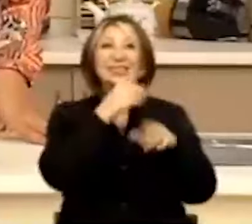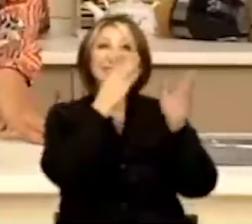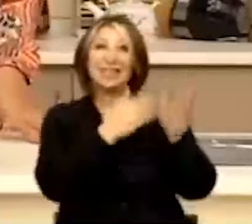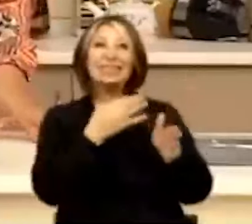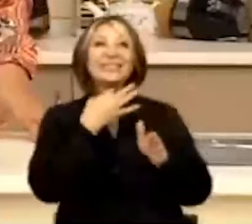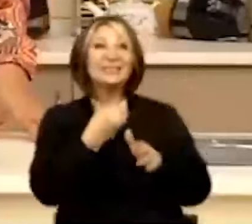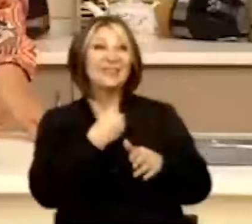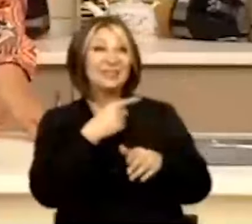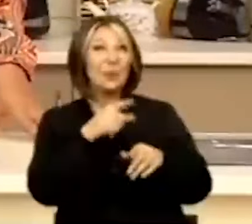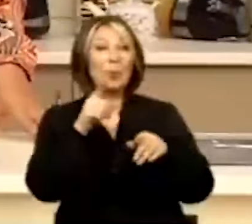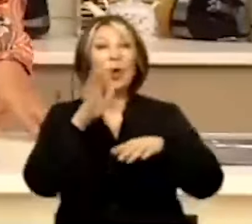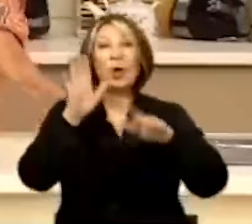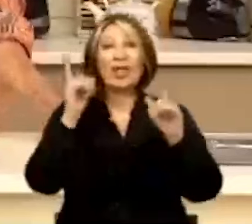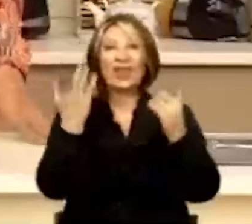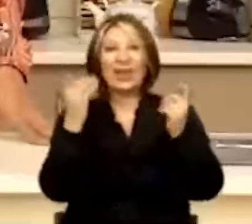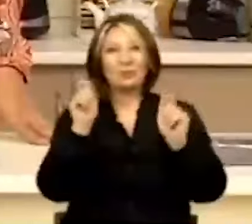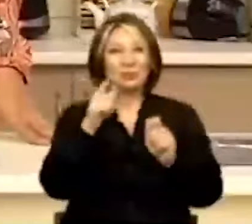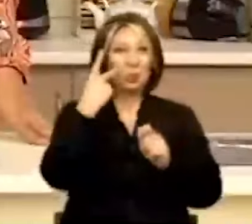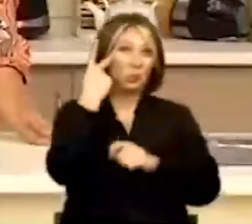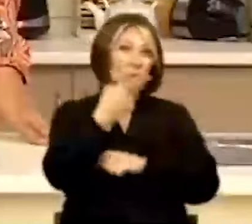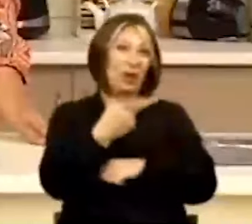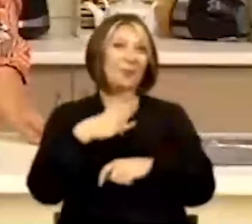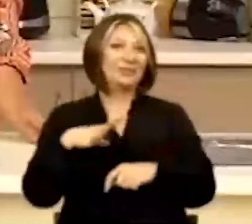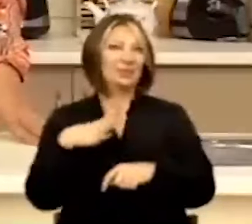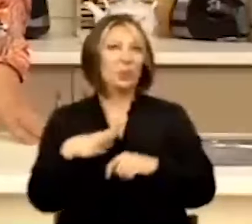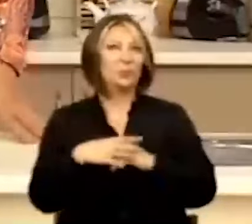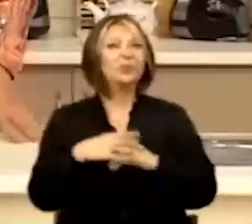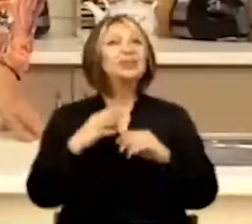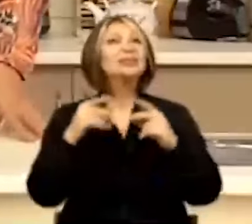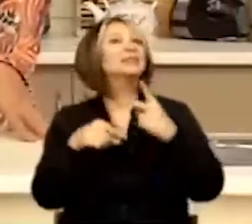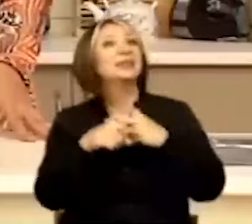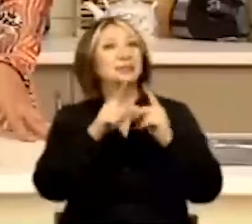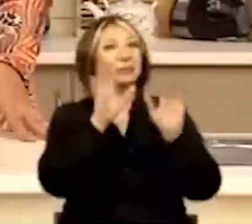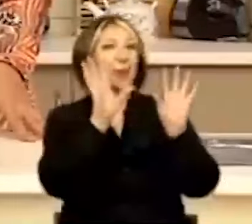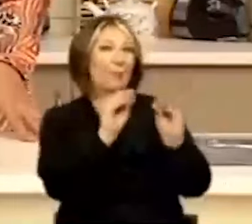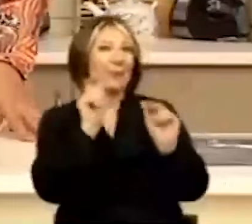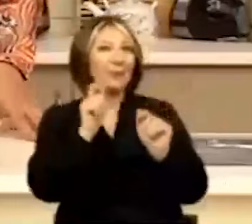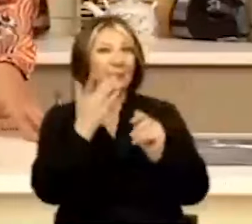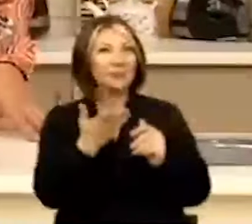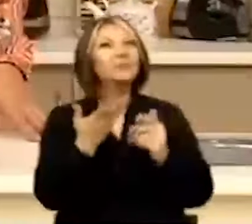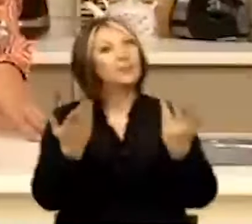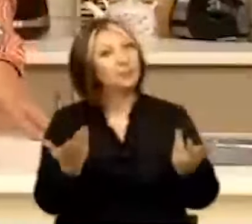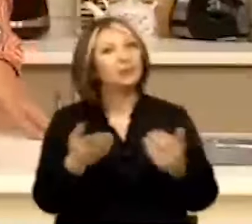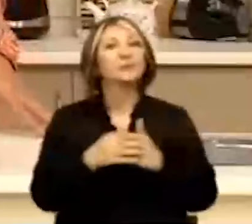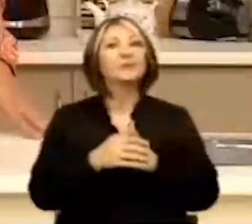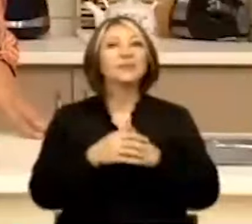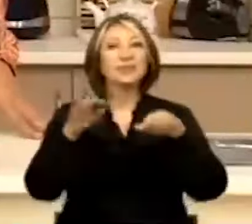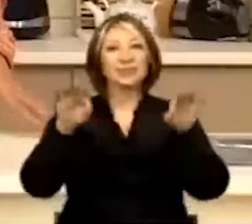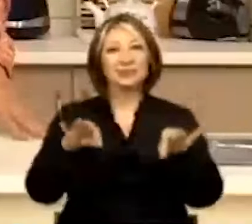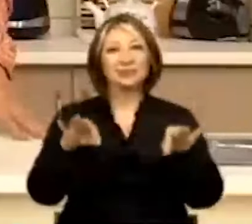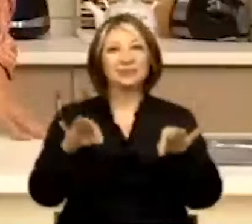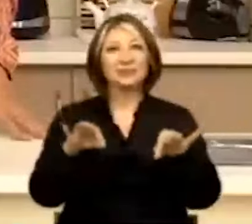da izin verirse bu hareketlerden birini sizlere göstereceğim. Zahide sizin üzerinizde gösterebilir miyim? Tabii, ne yapacağız? Evet. Şimdi